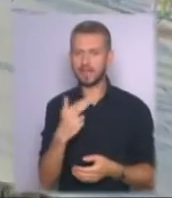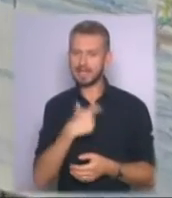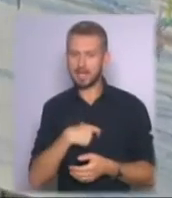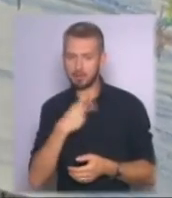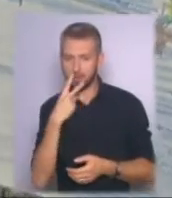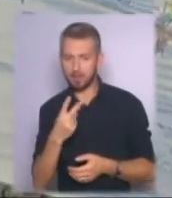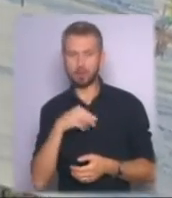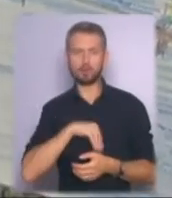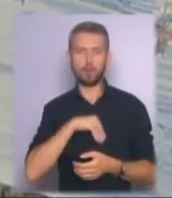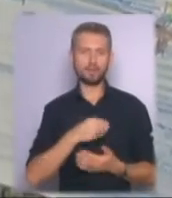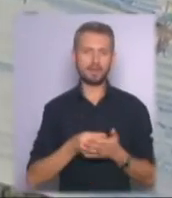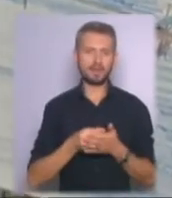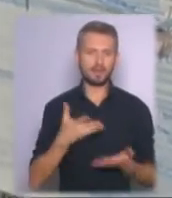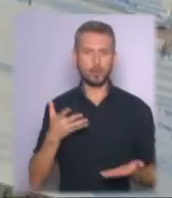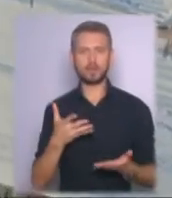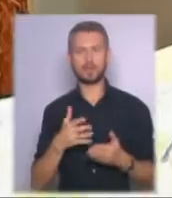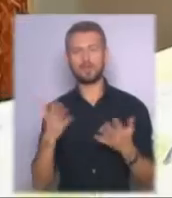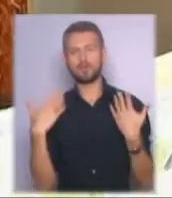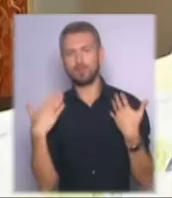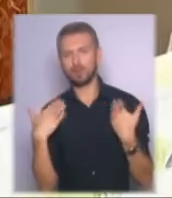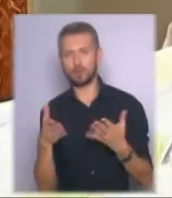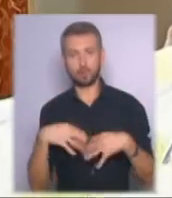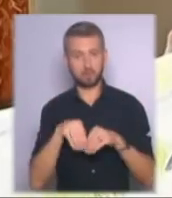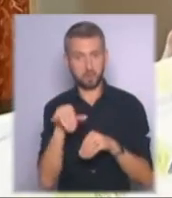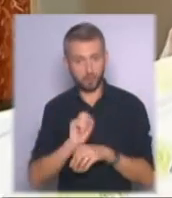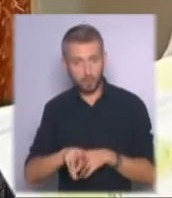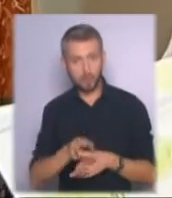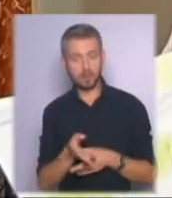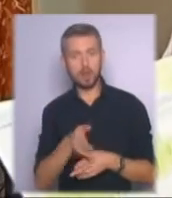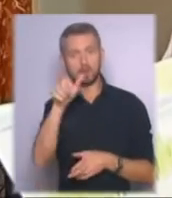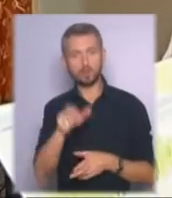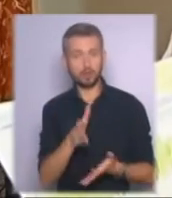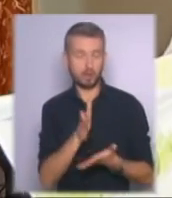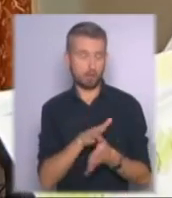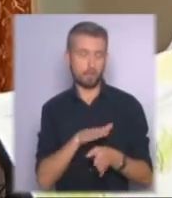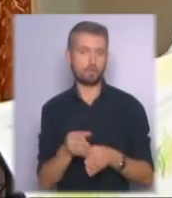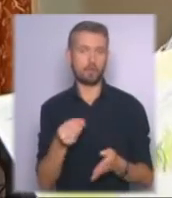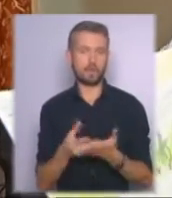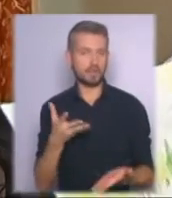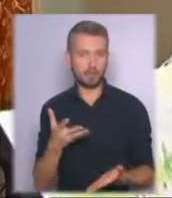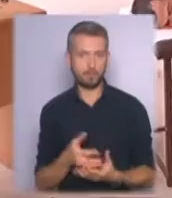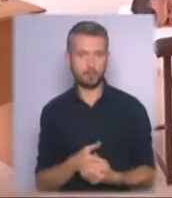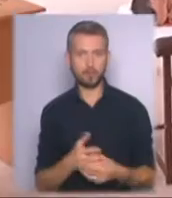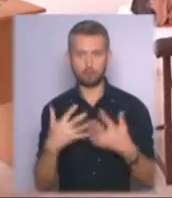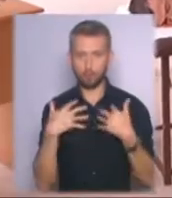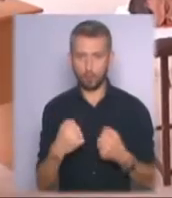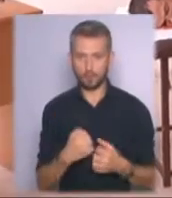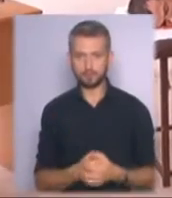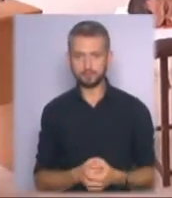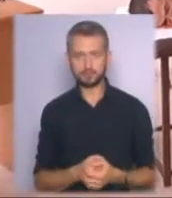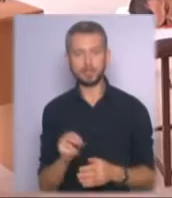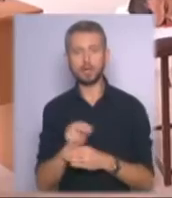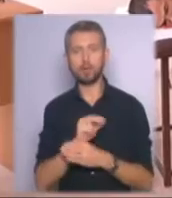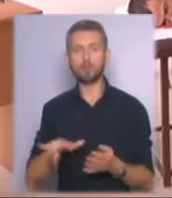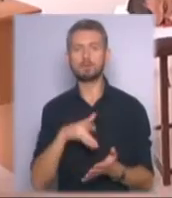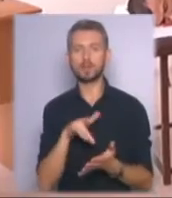цінності, відпочинок він для себе бачить, сім'ю також в нього є. Тобто людина є цілком повноцінна, здорова. Лікують в